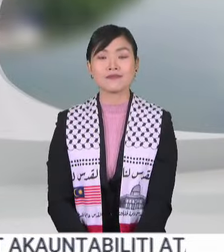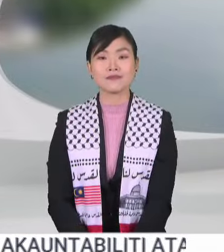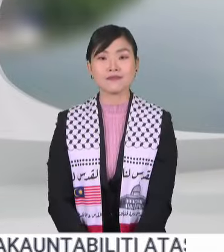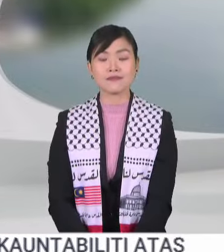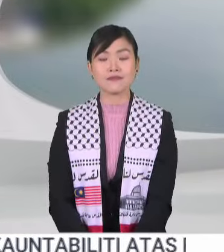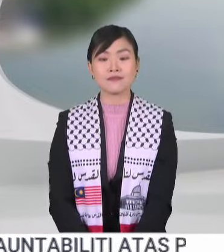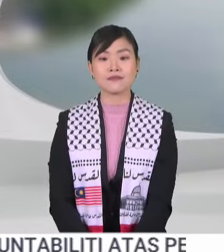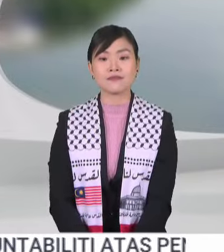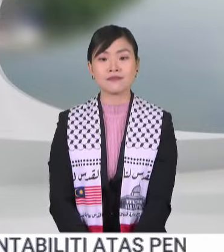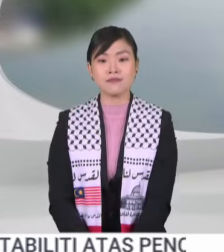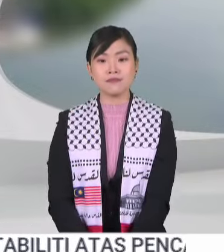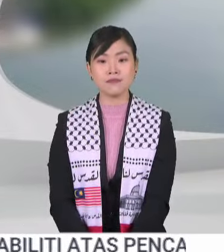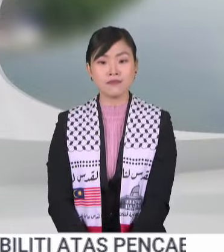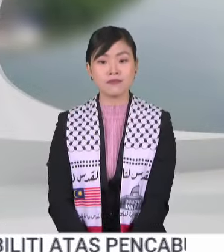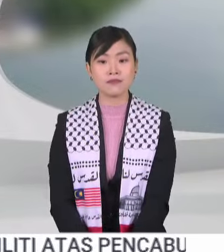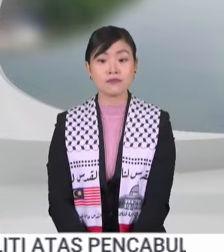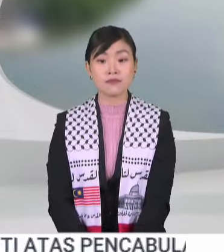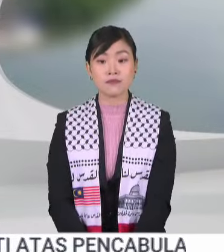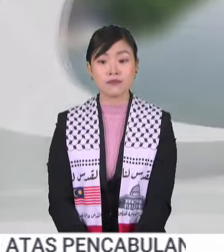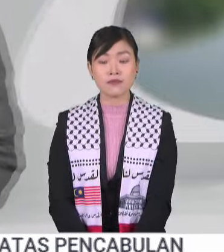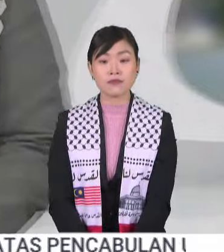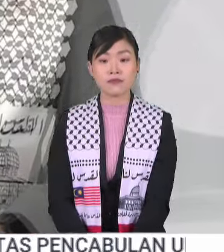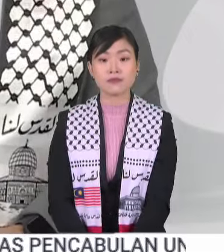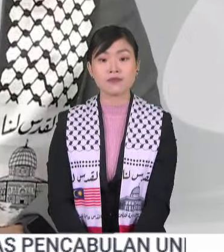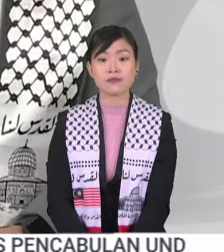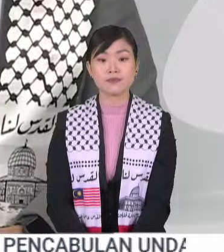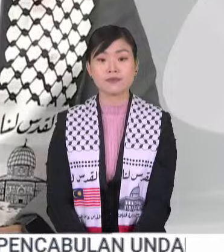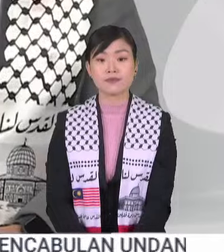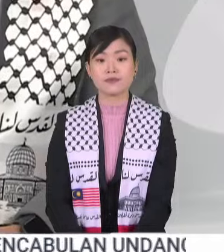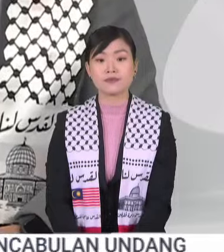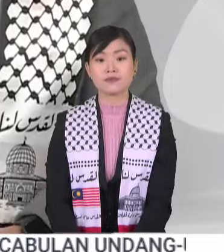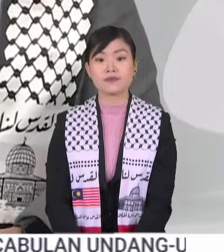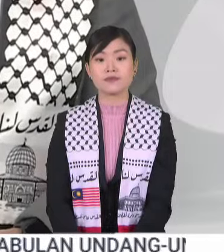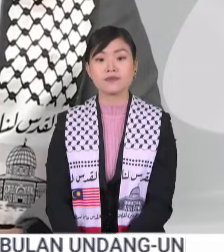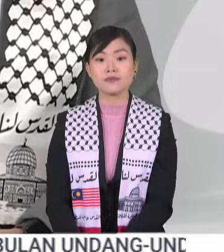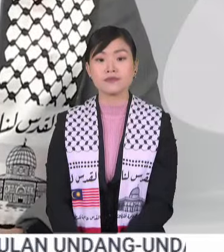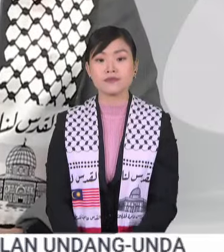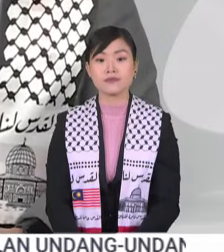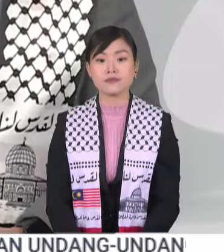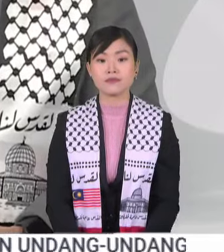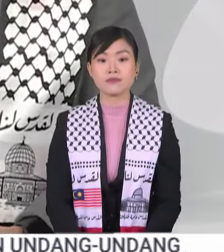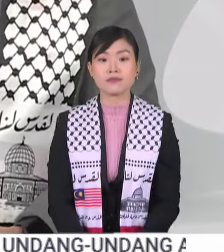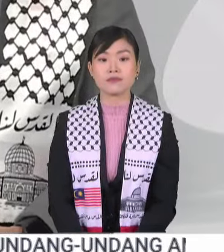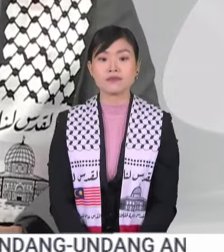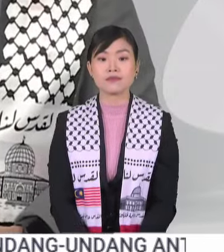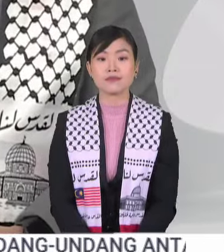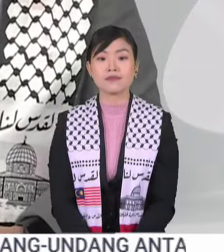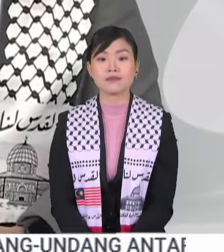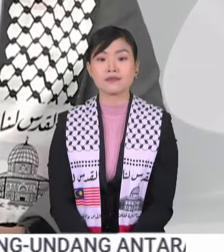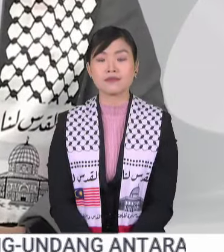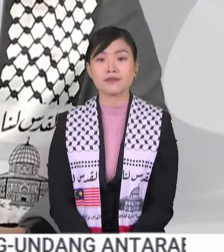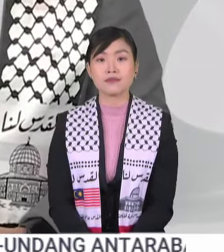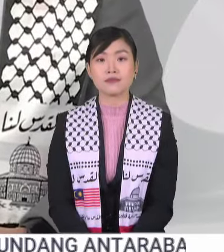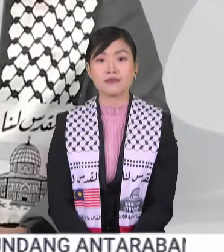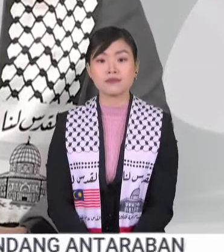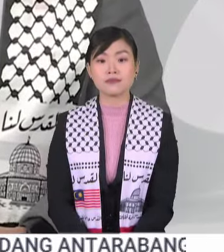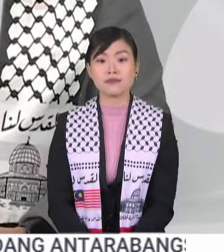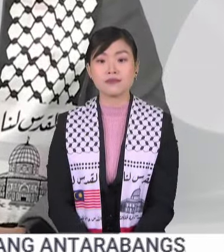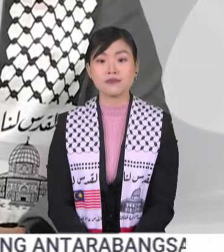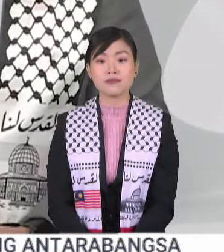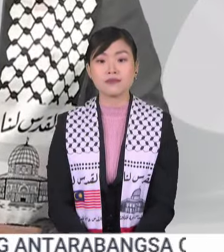Palestin pasti merdekaah kembali bersama Sahi di angkasapuri sah Baik terima kasihn